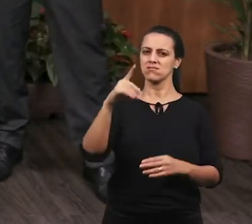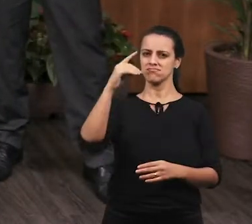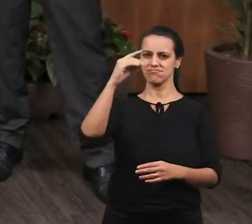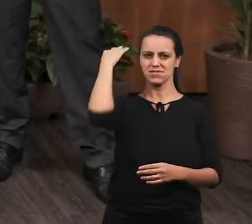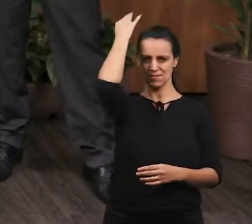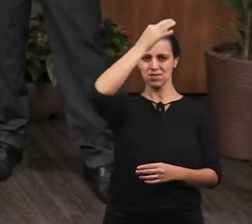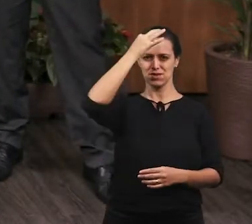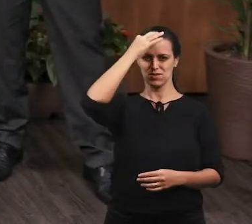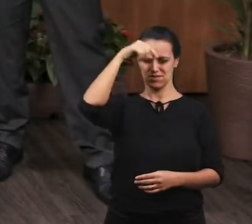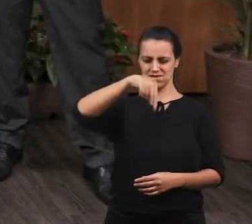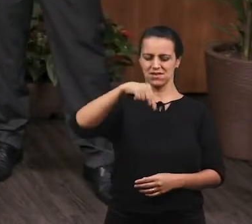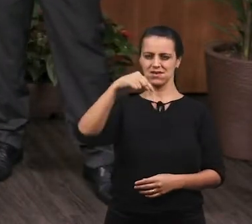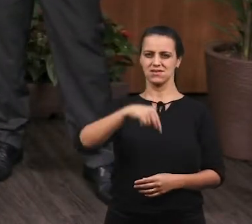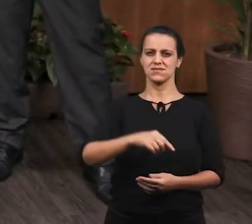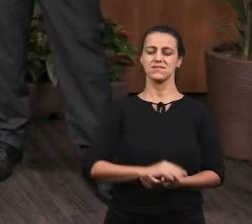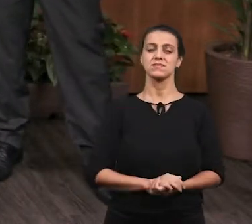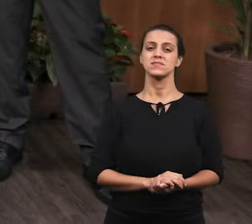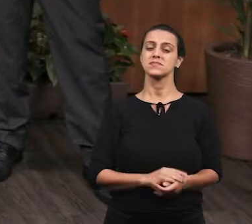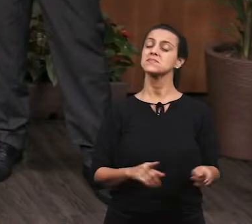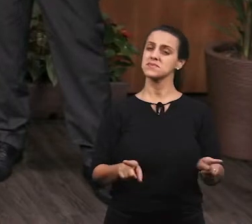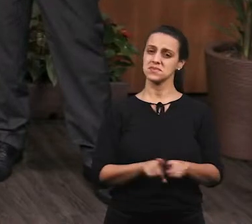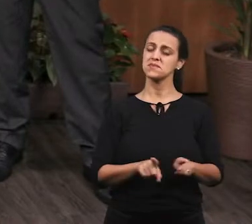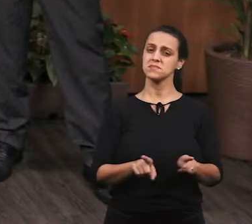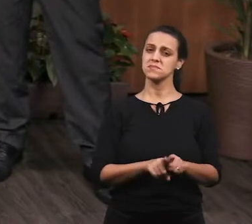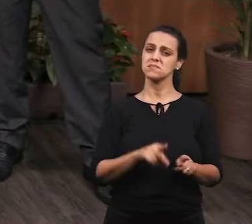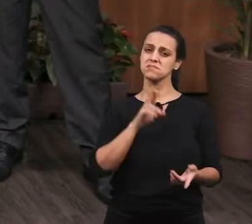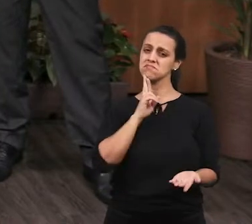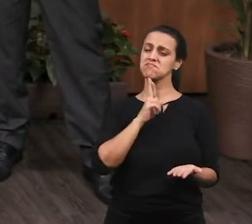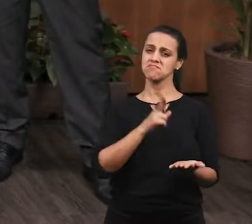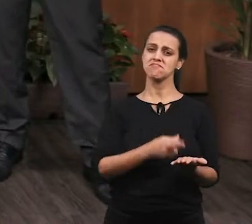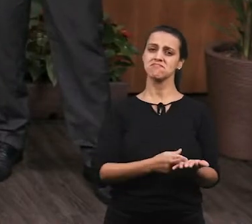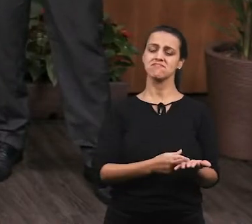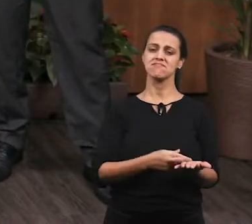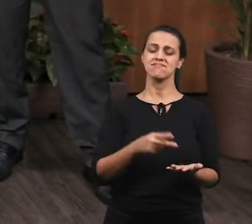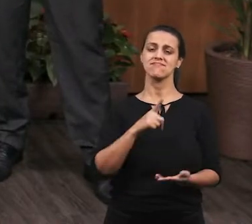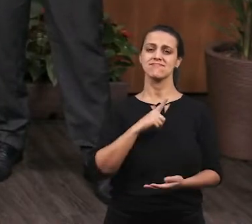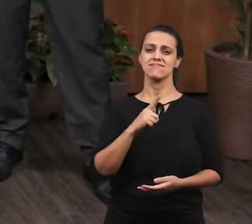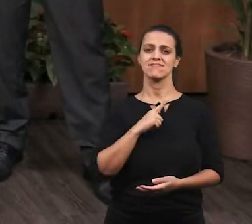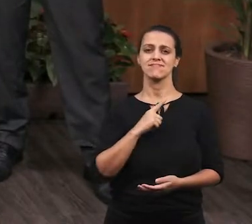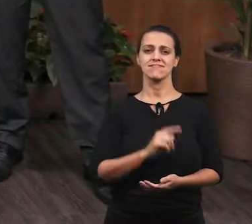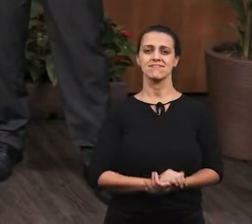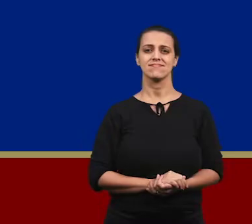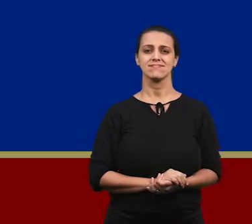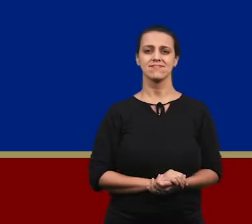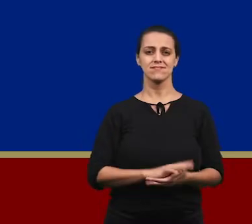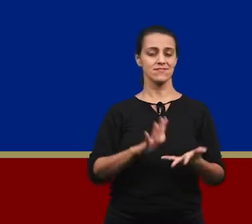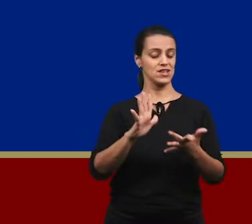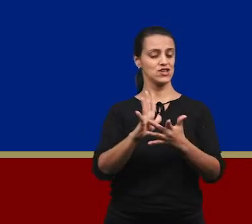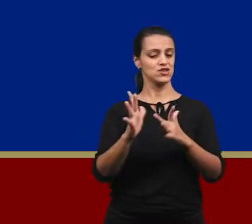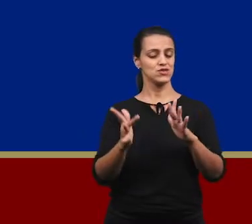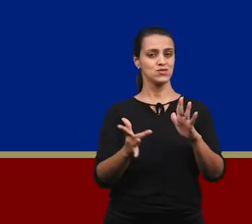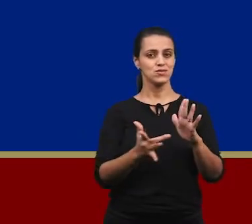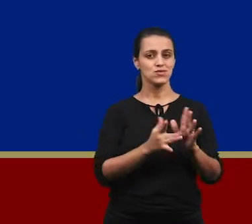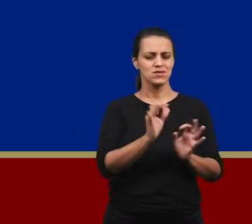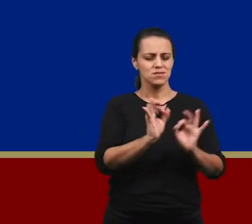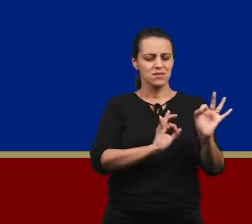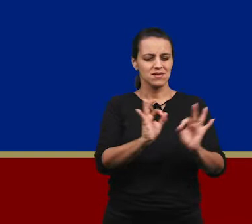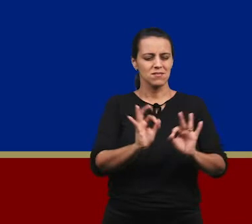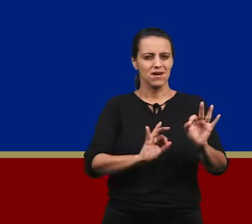брат Карлос написал нам из города Кариасика, штат Испириту Санту, Луис Карлос